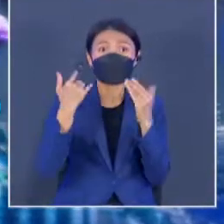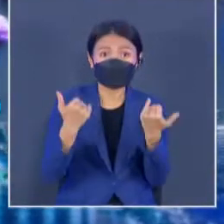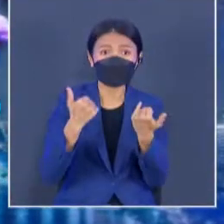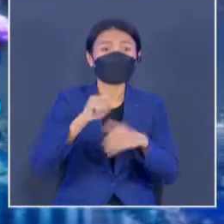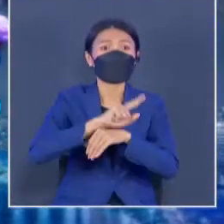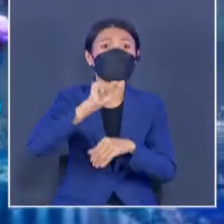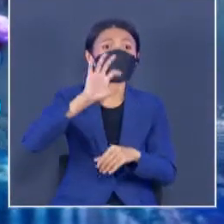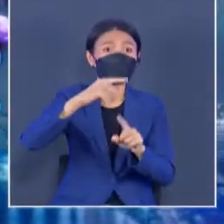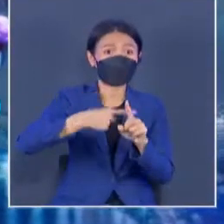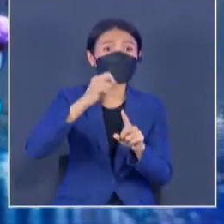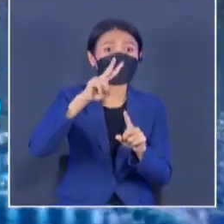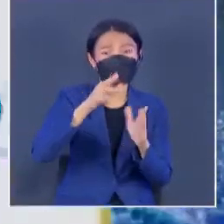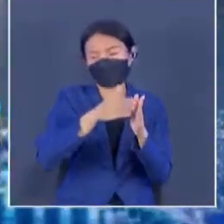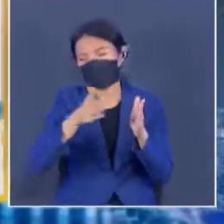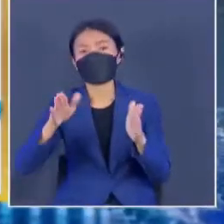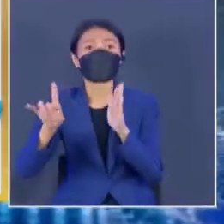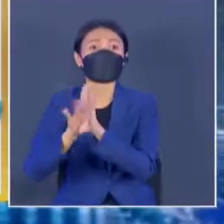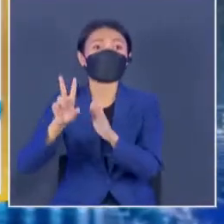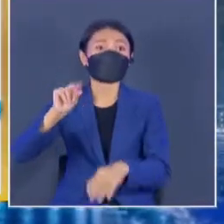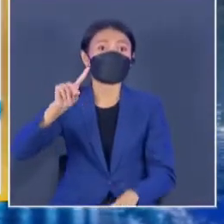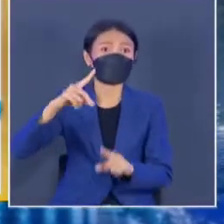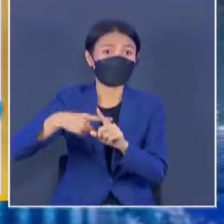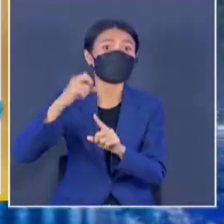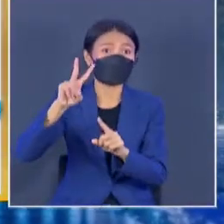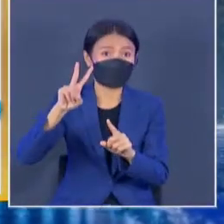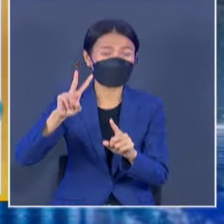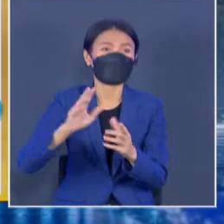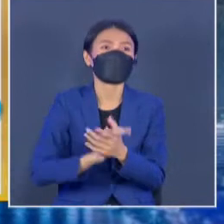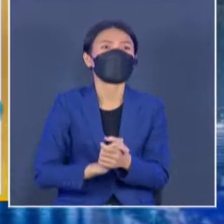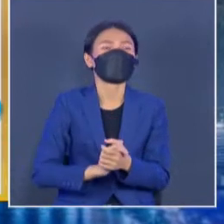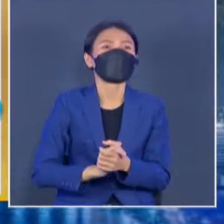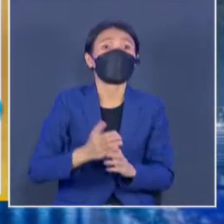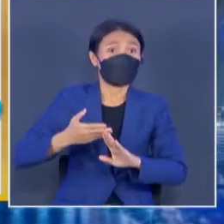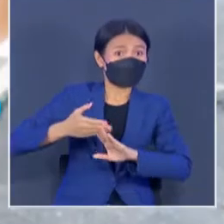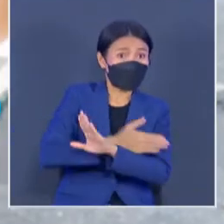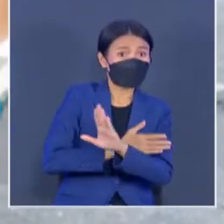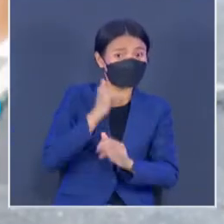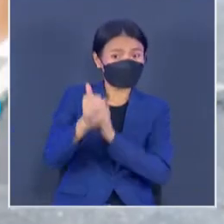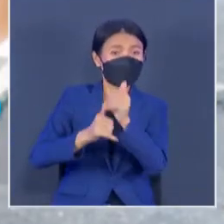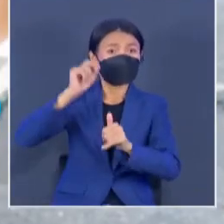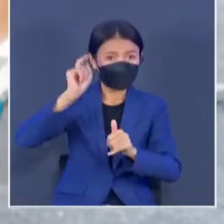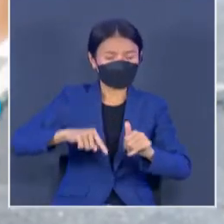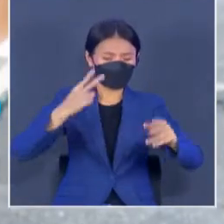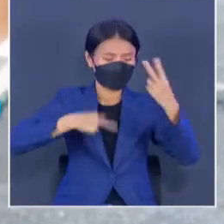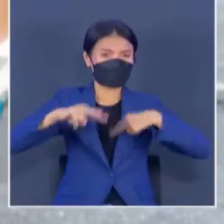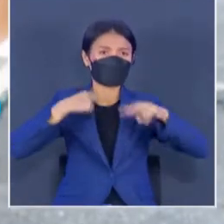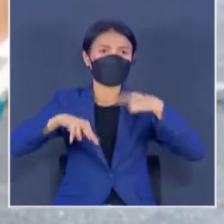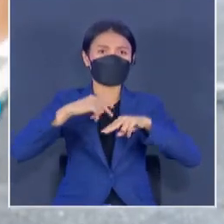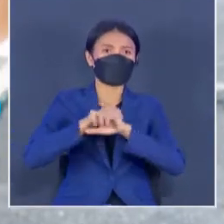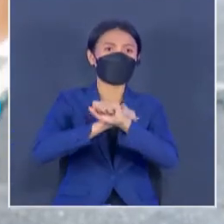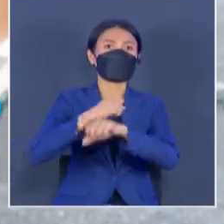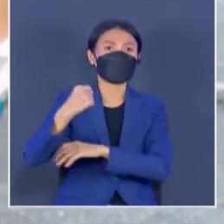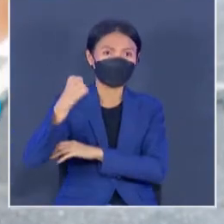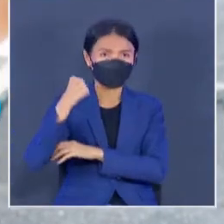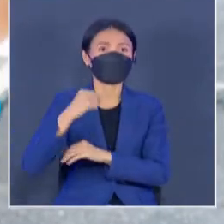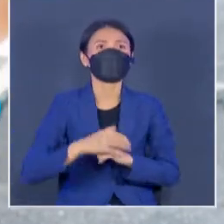ธันวาคมไปจนถึงวันที่31ธันวาคมนะคะภายใต้มาตรการด้านสาธารณสุขป้องกันการแพร่ระบาดของโควิด-19 อย่างเข้ม